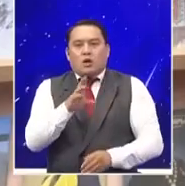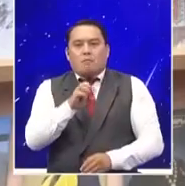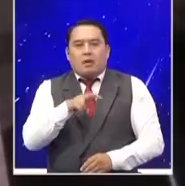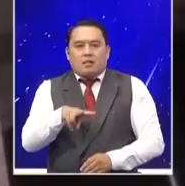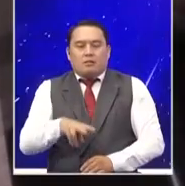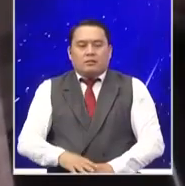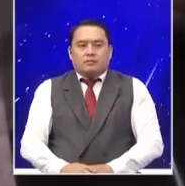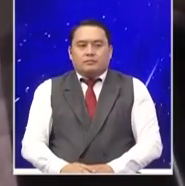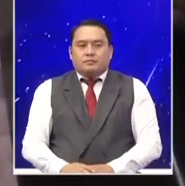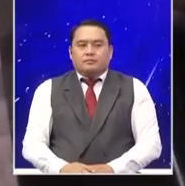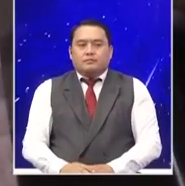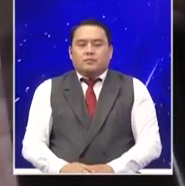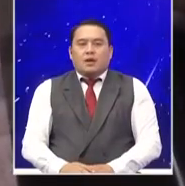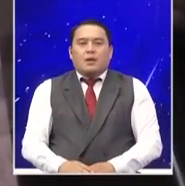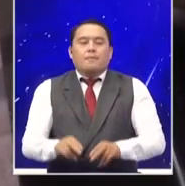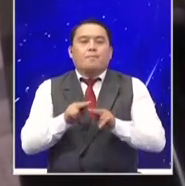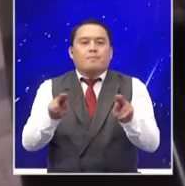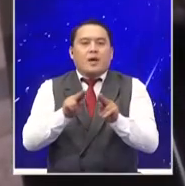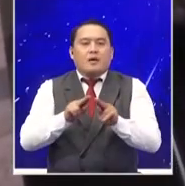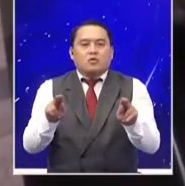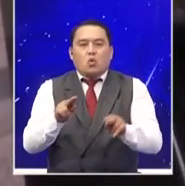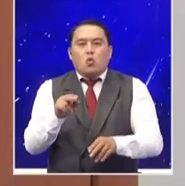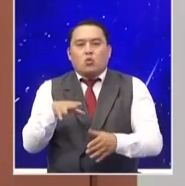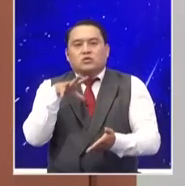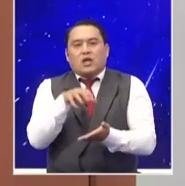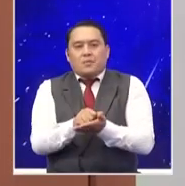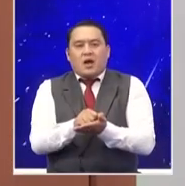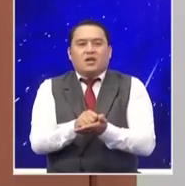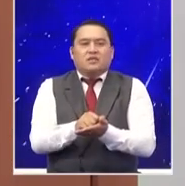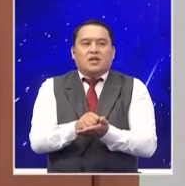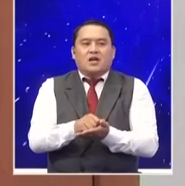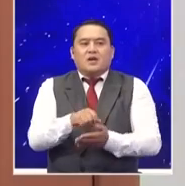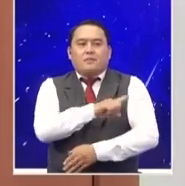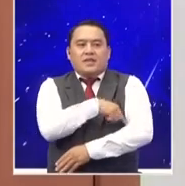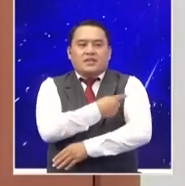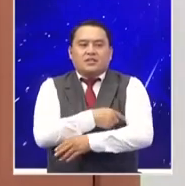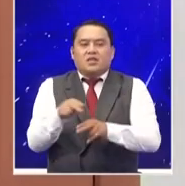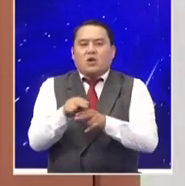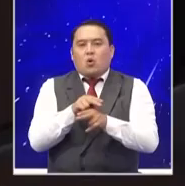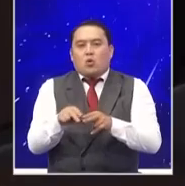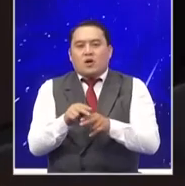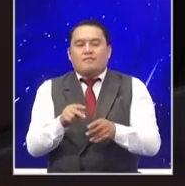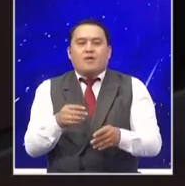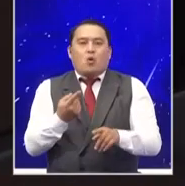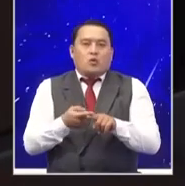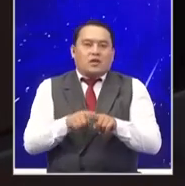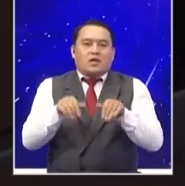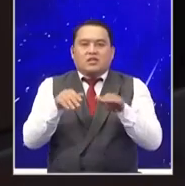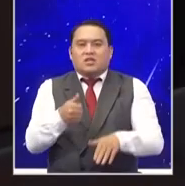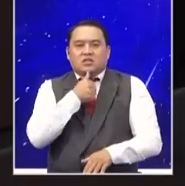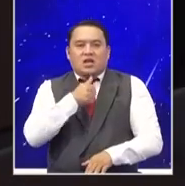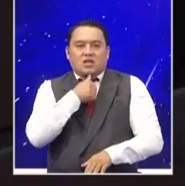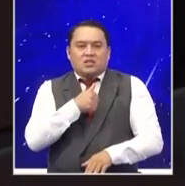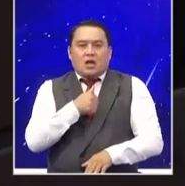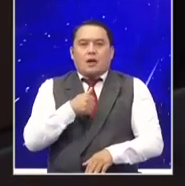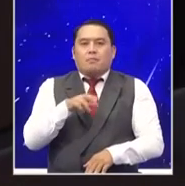ЕНТ. Помимо педагогической работы, Бауржан Миралинов увлекается восточной медициной и игрой на фортепиано. А в этом году он решил попробовать свои